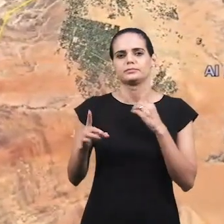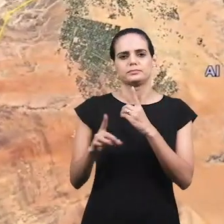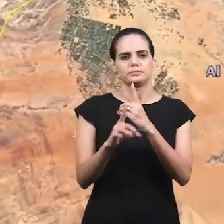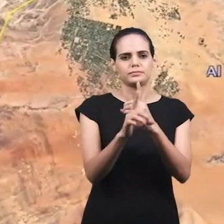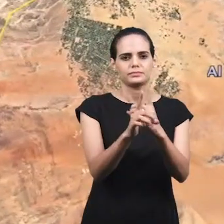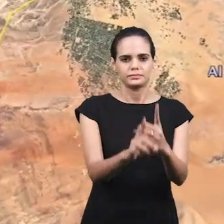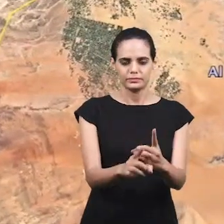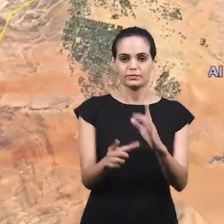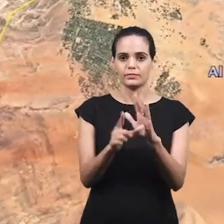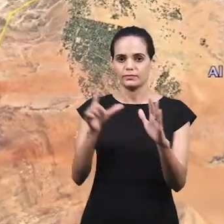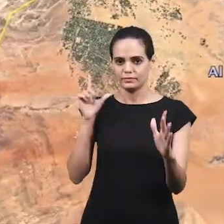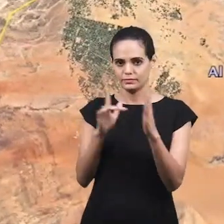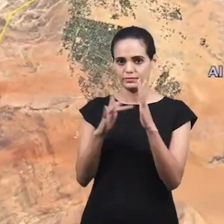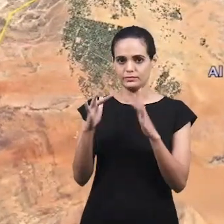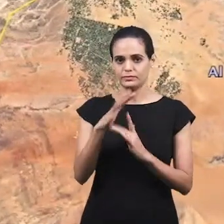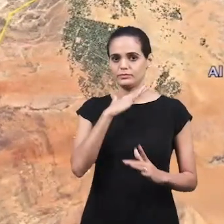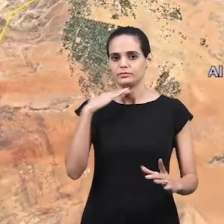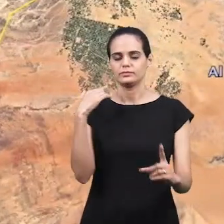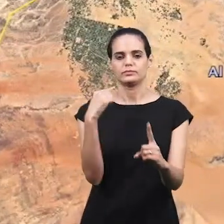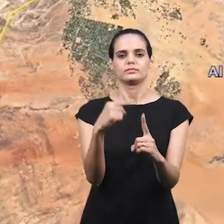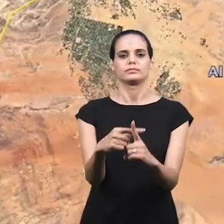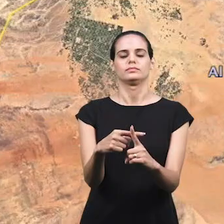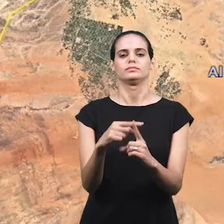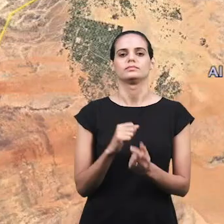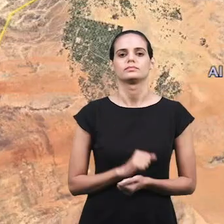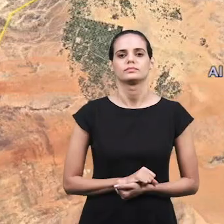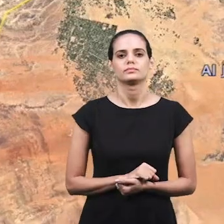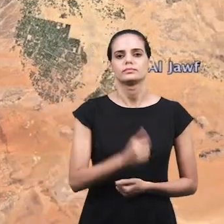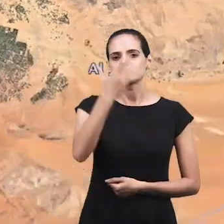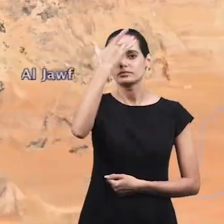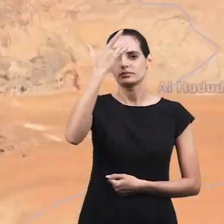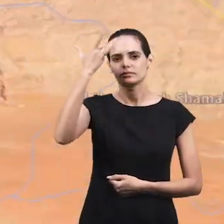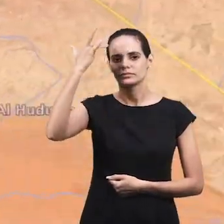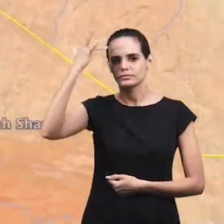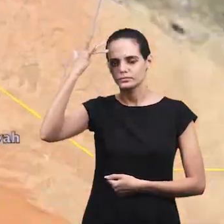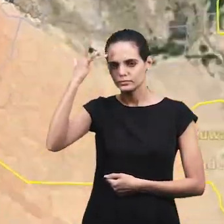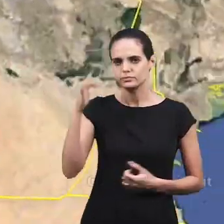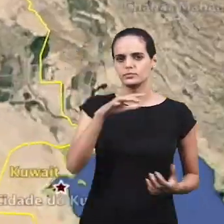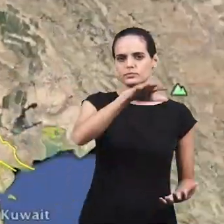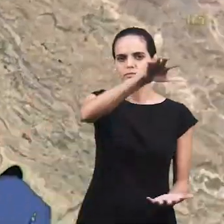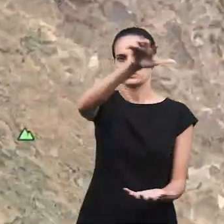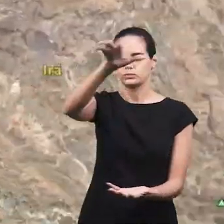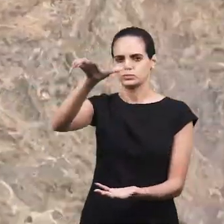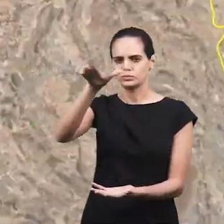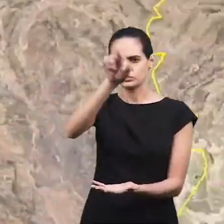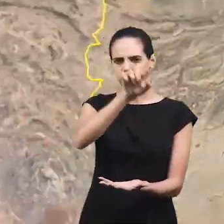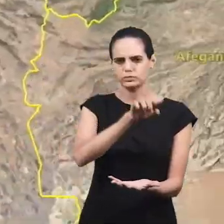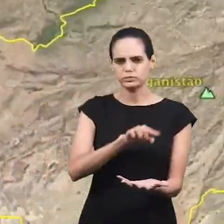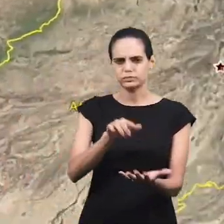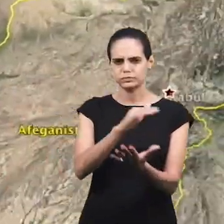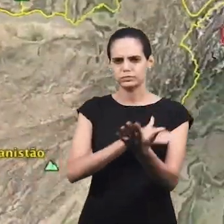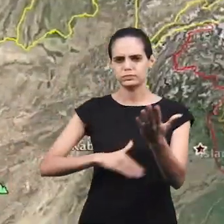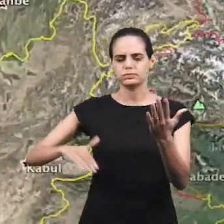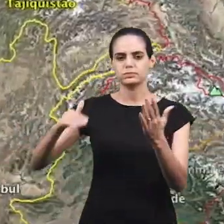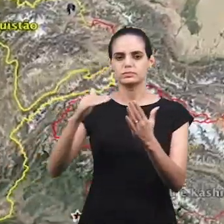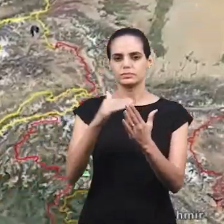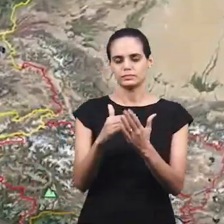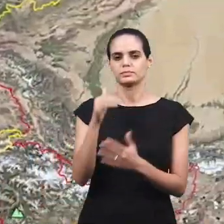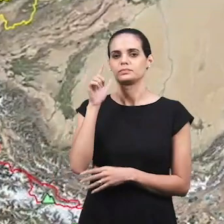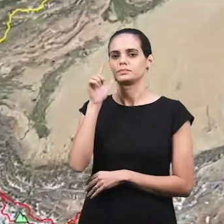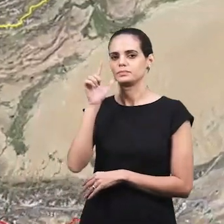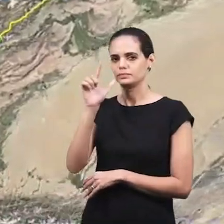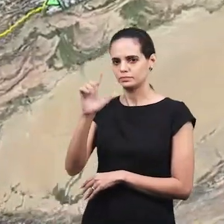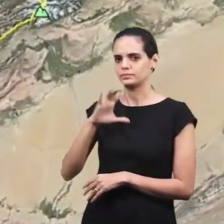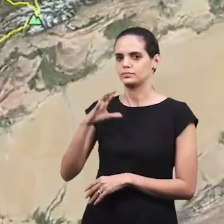disciples avec Jésus à la veille de sa mort à la croix du Calvaire. Des personnes de toutes les parties du monde sont